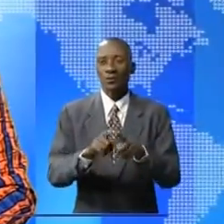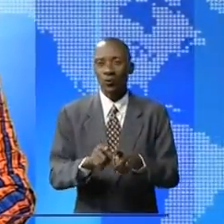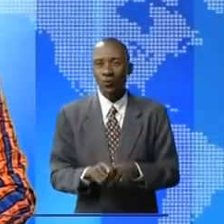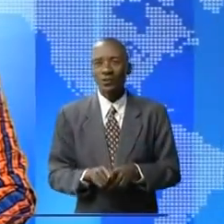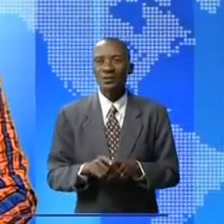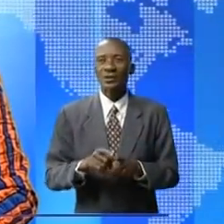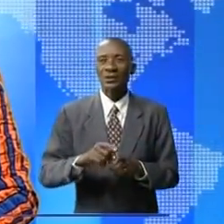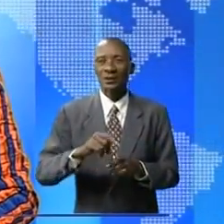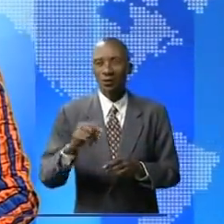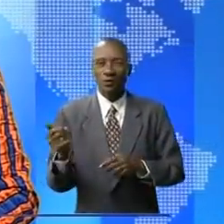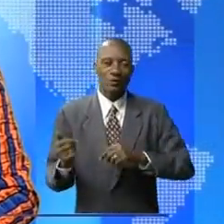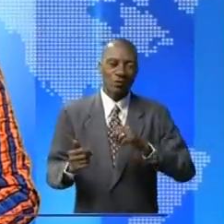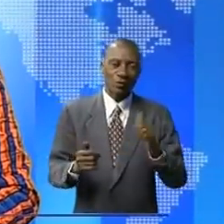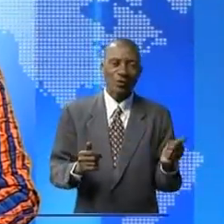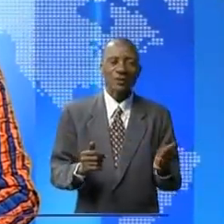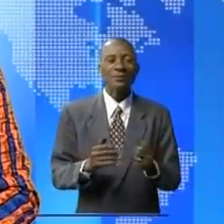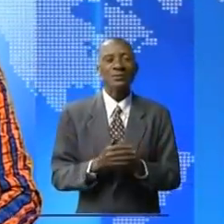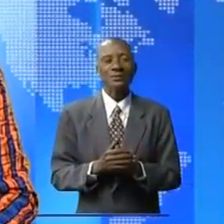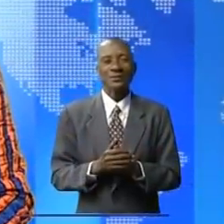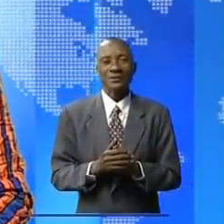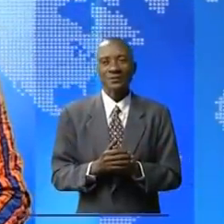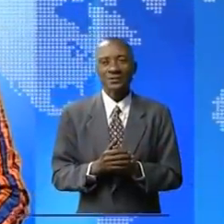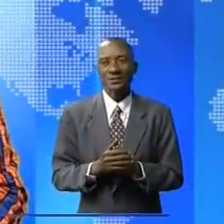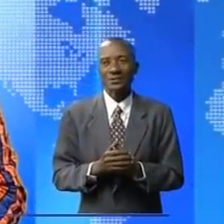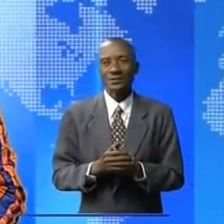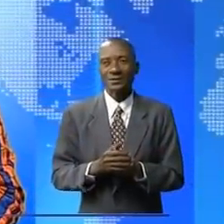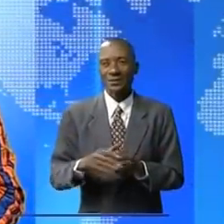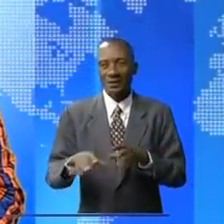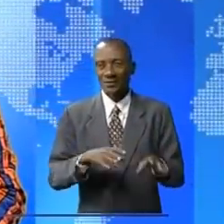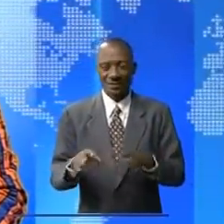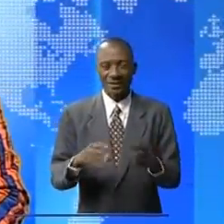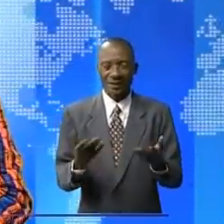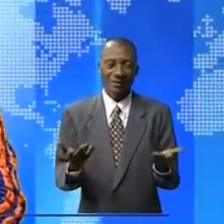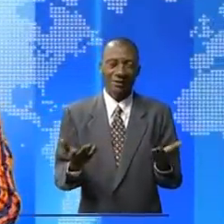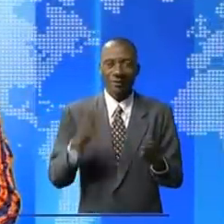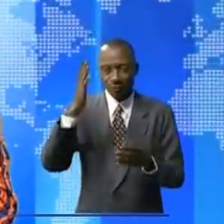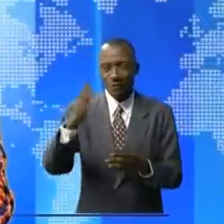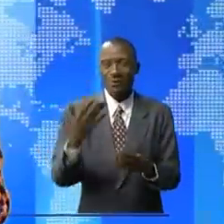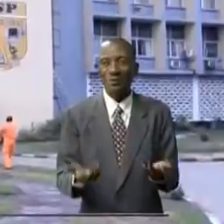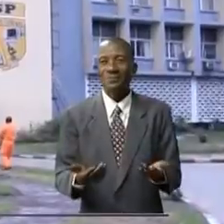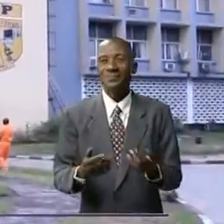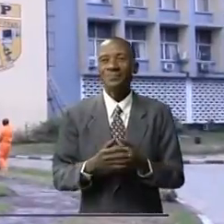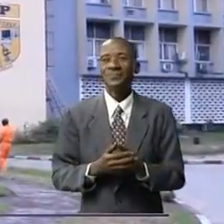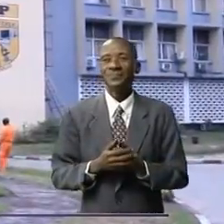première édition qui s'est ouverte en présence du recteur de l'UNIKIN, Rodepanga.